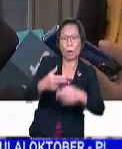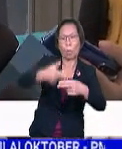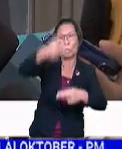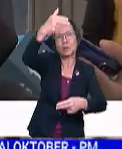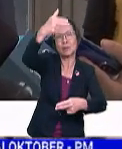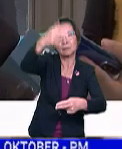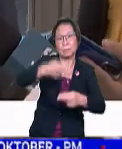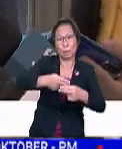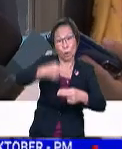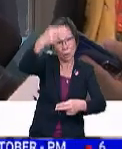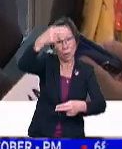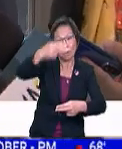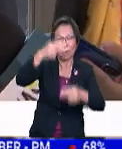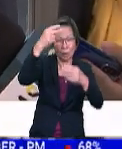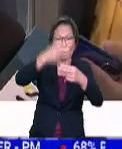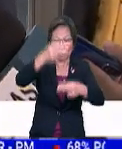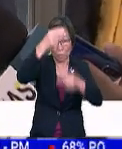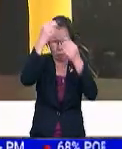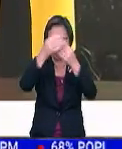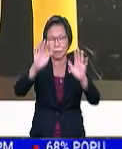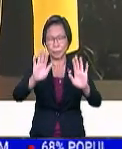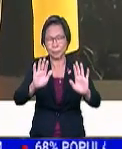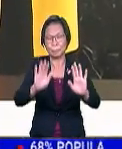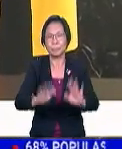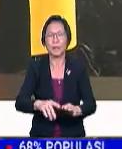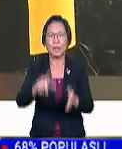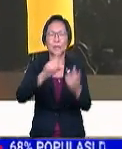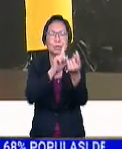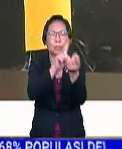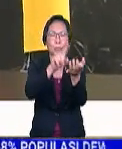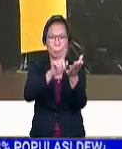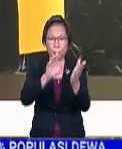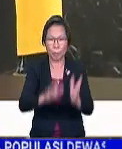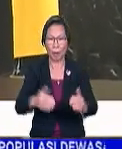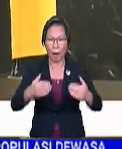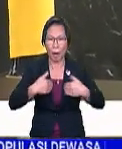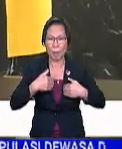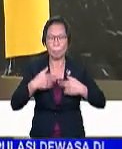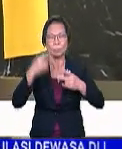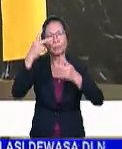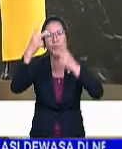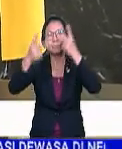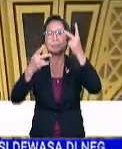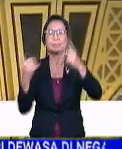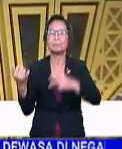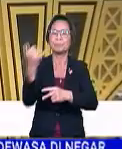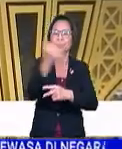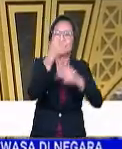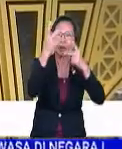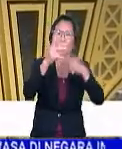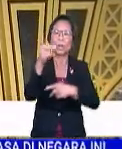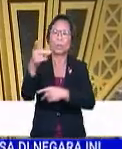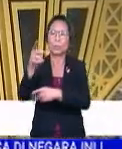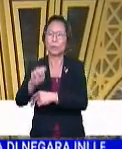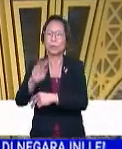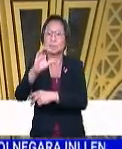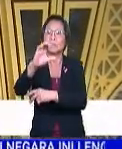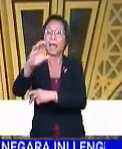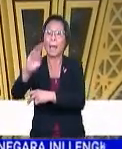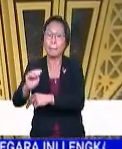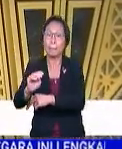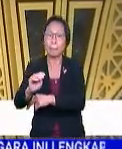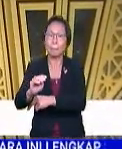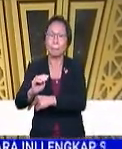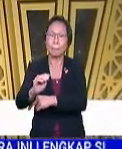tak hotel tu nanti kita akan beritahulah. Beliau ditemui pemberita selepas mengadakan kunjungan hormat terhadap Ketua Menteri Datuk Patinggi Abang Johari